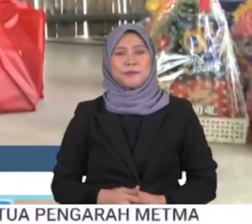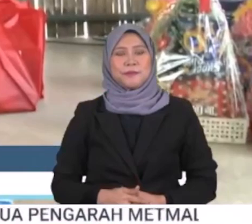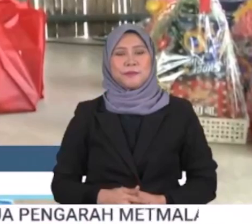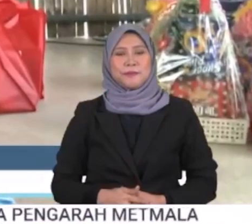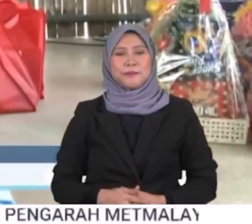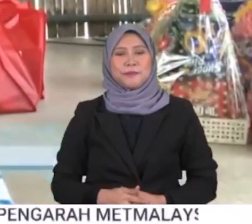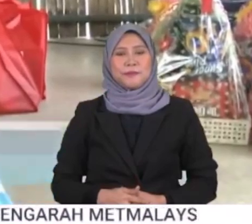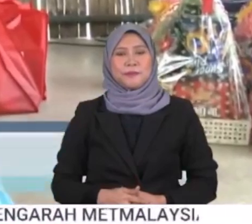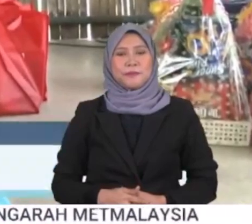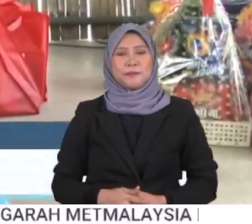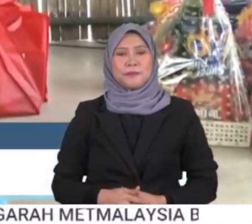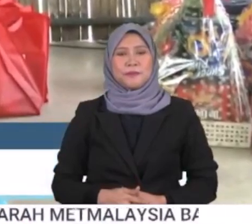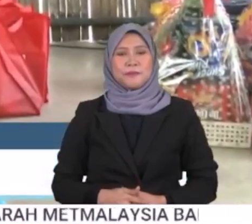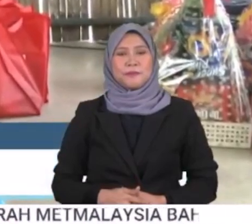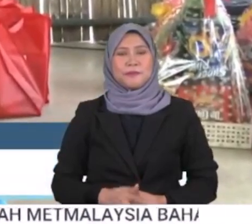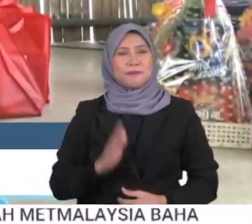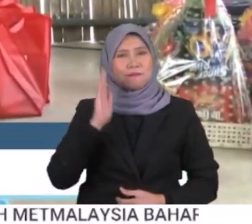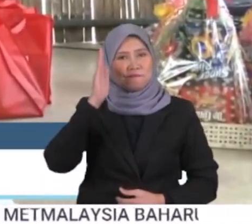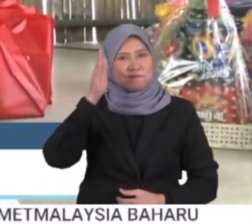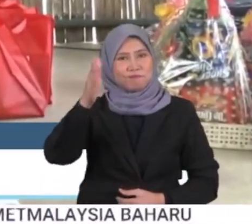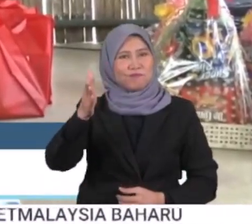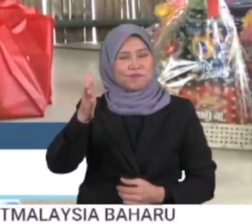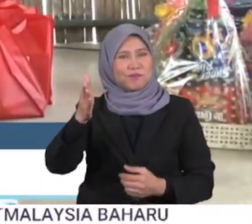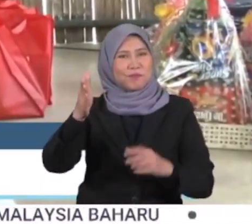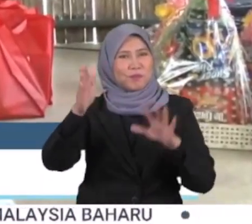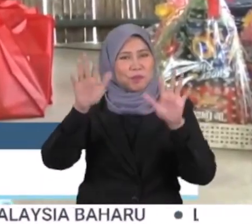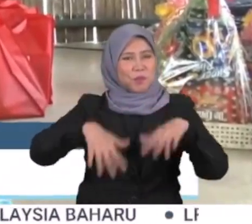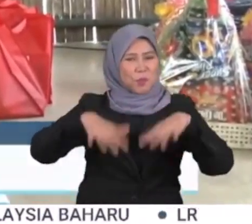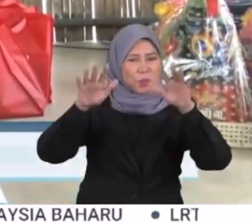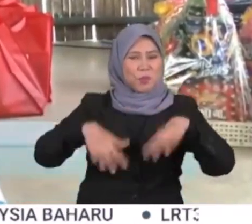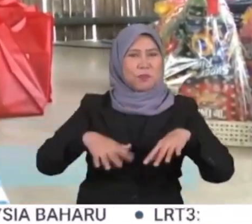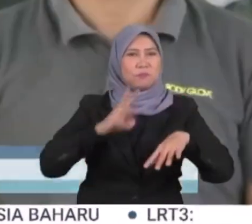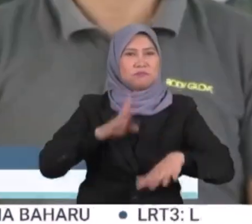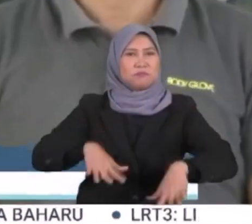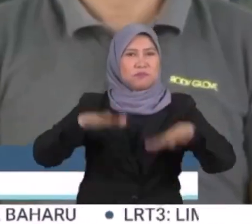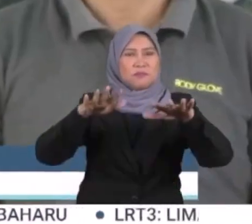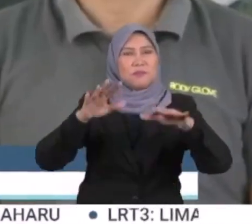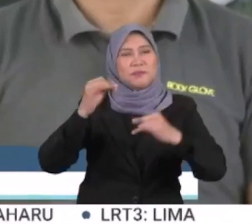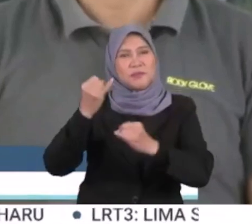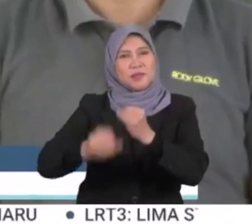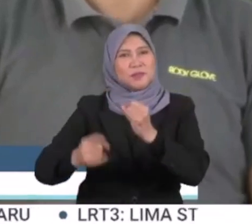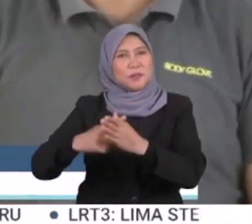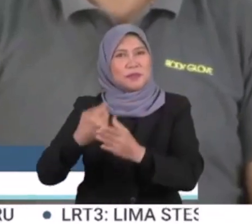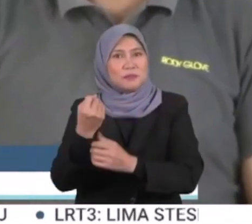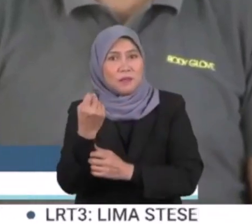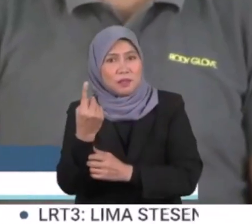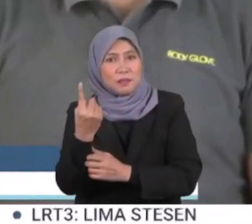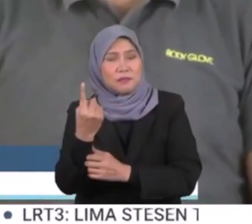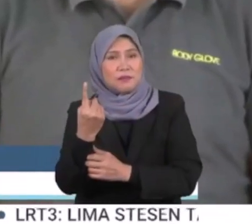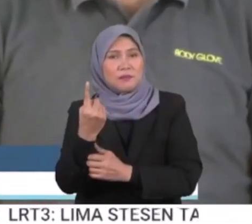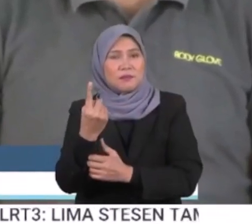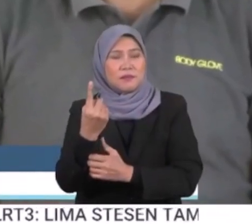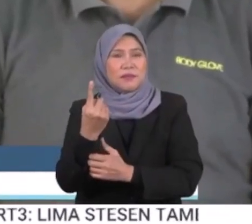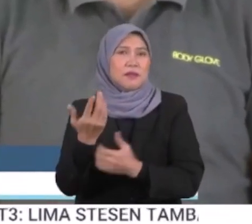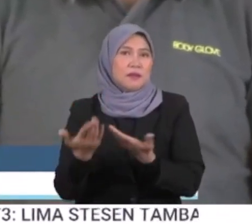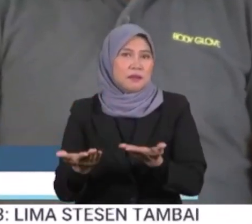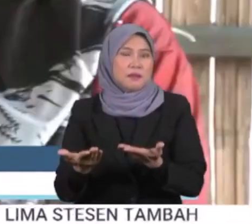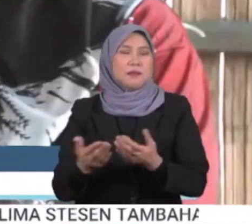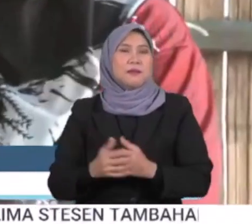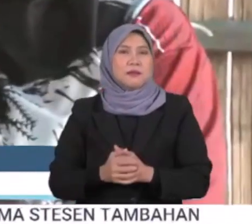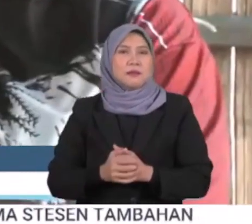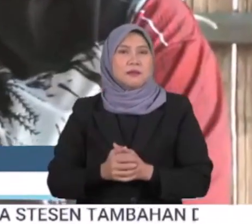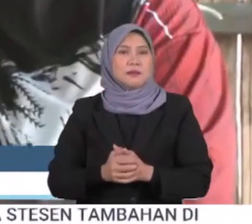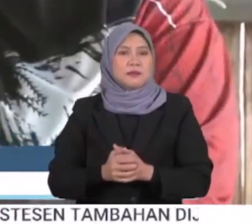Monsun musim timur laut ini akan berlaku dalam sekitar bulan hujung awal bulan 11 atau pertengahan bulan 11. Kita bagi dia